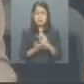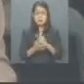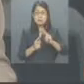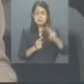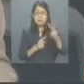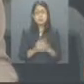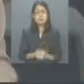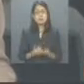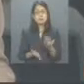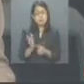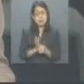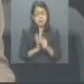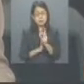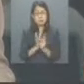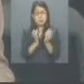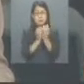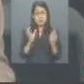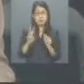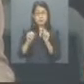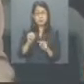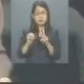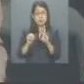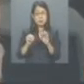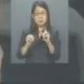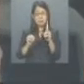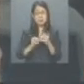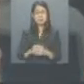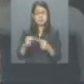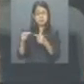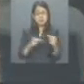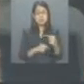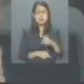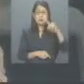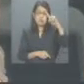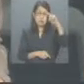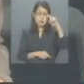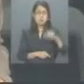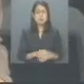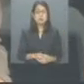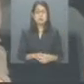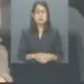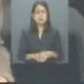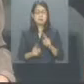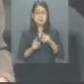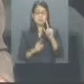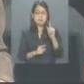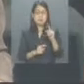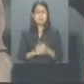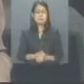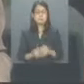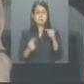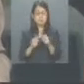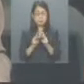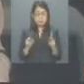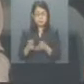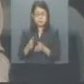เติมรัฐธรรมนูญมาตรา291ไปจนถึงวันเสาร์ที่21เมษายนนะคะตามที่วิป3ฝ่ายหรือว่ารัฐบ